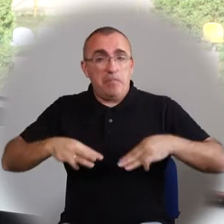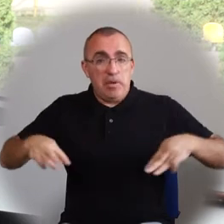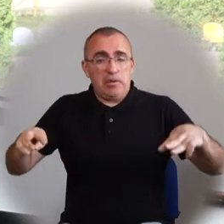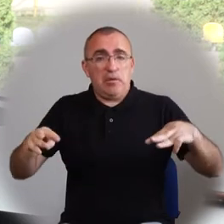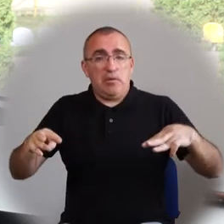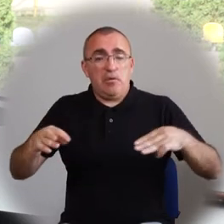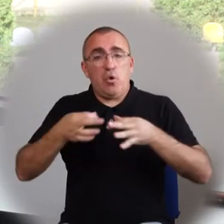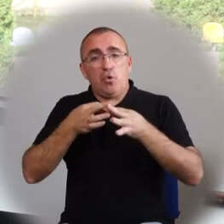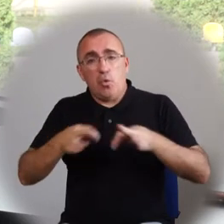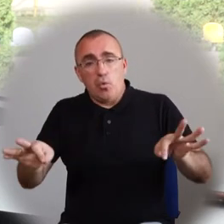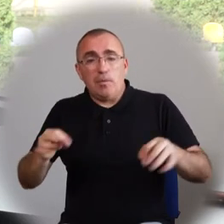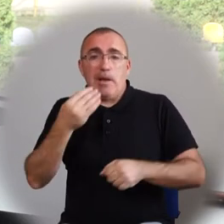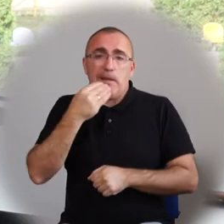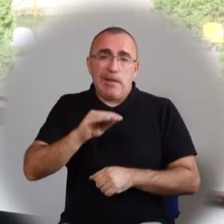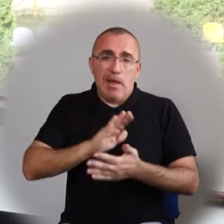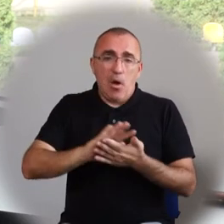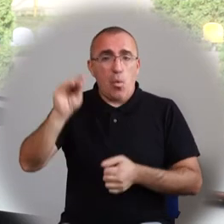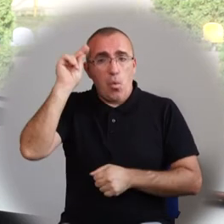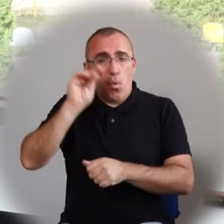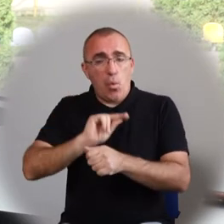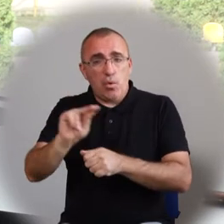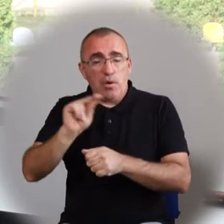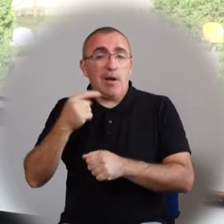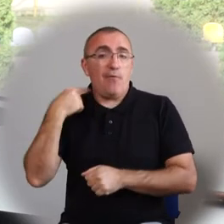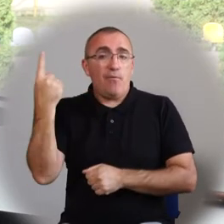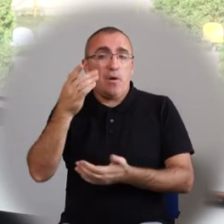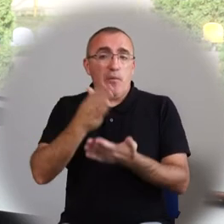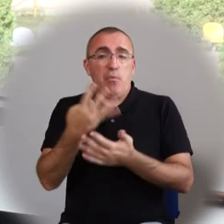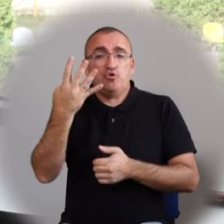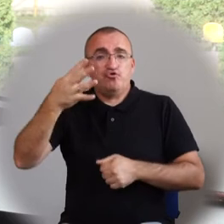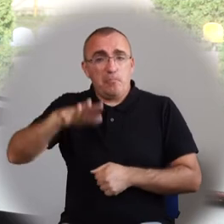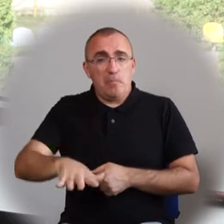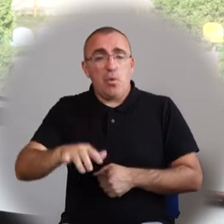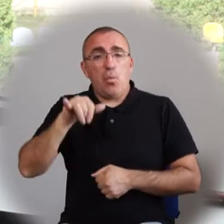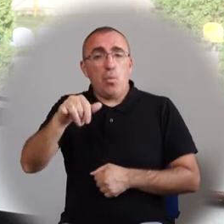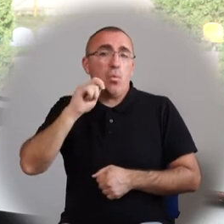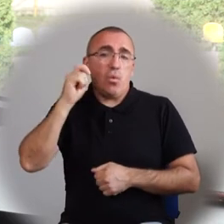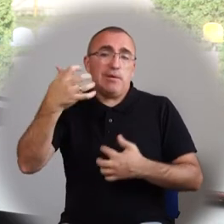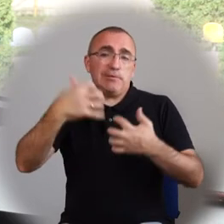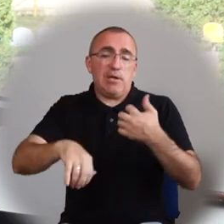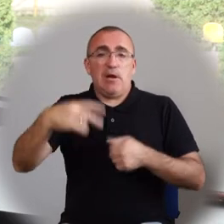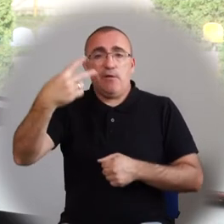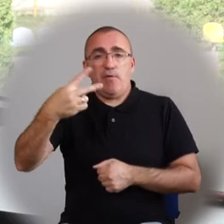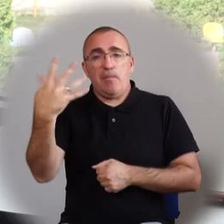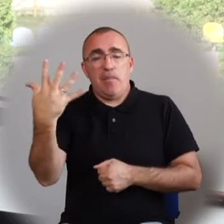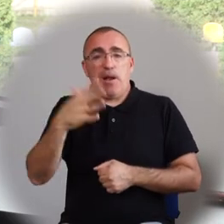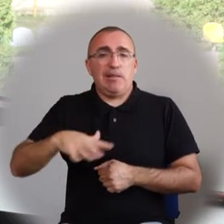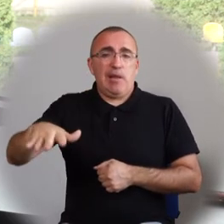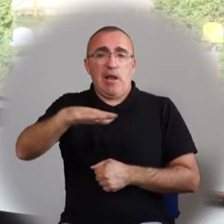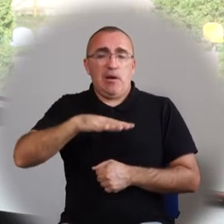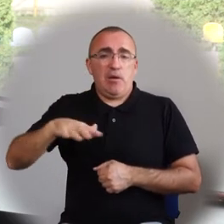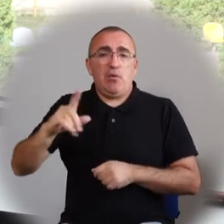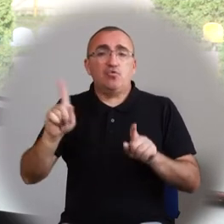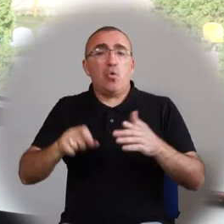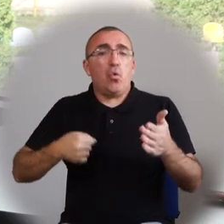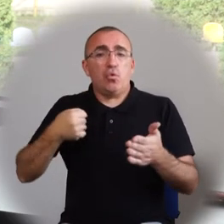цього Кабінету міністрів, по доступності і якості освіти Кіровоградська область займає 4 місце в Україні серед